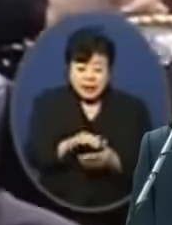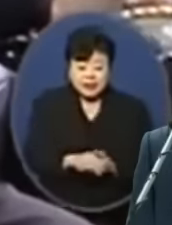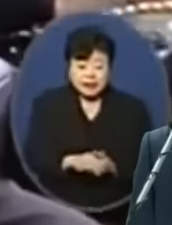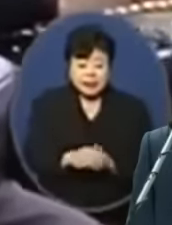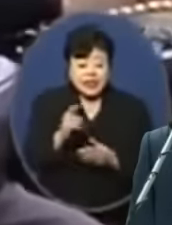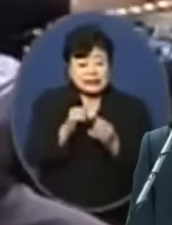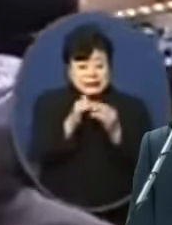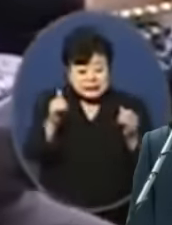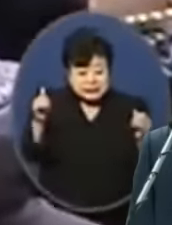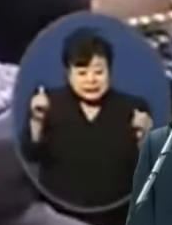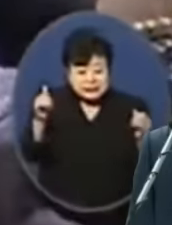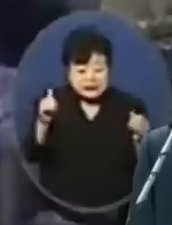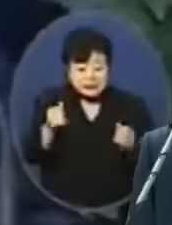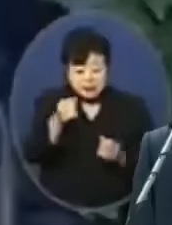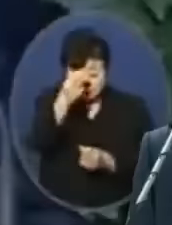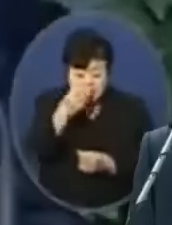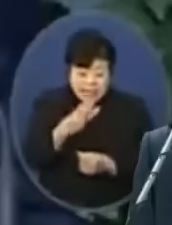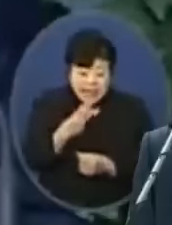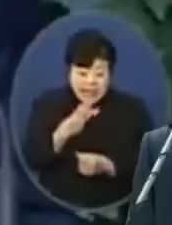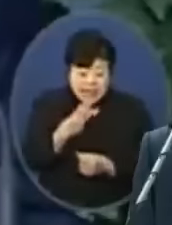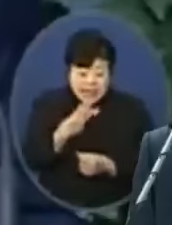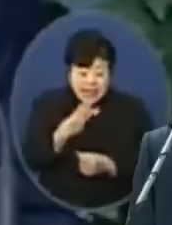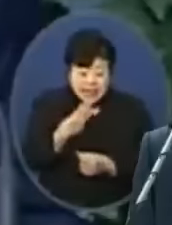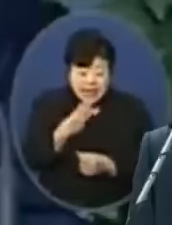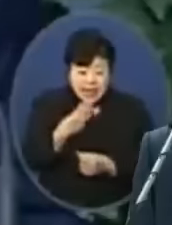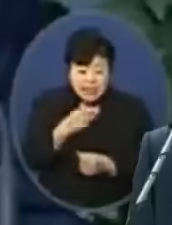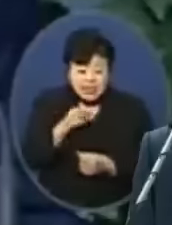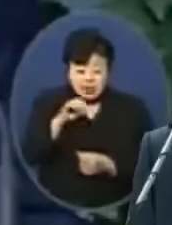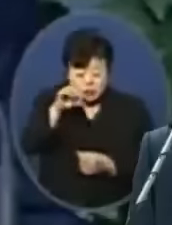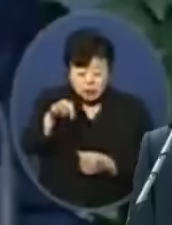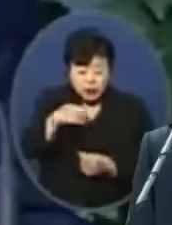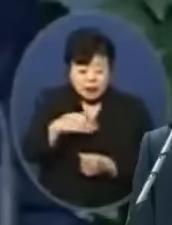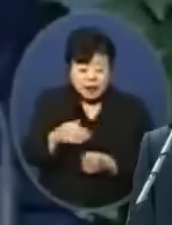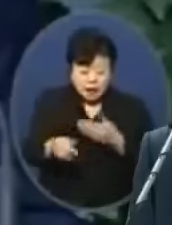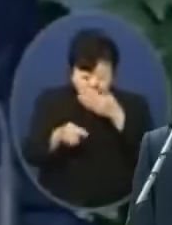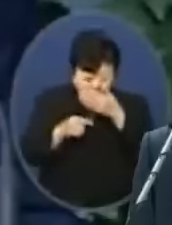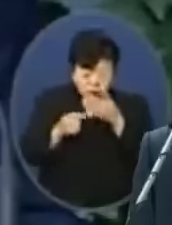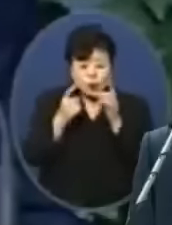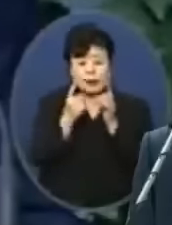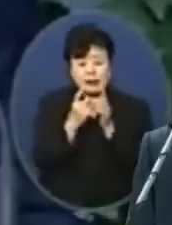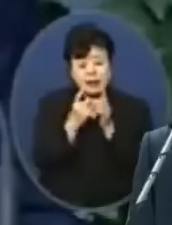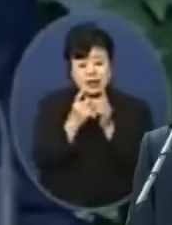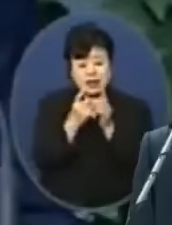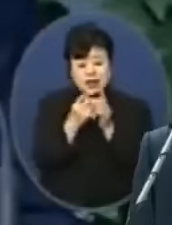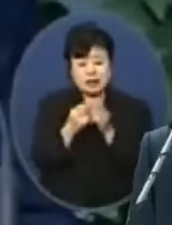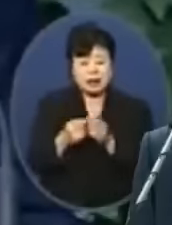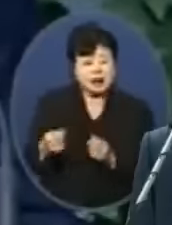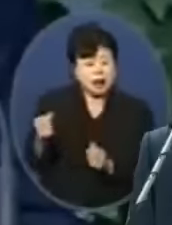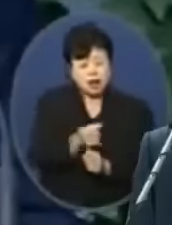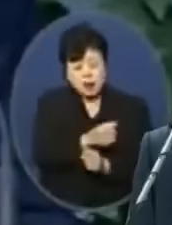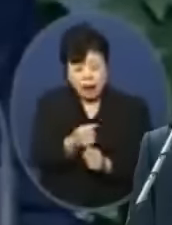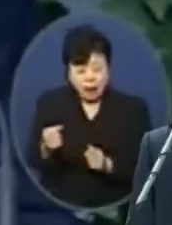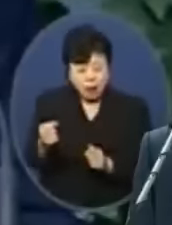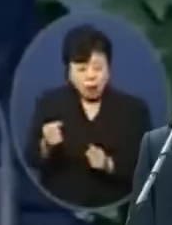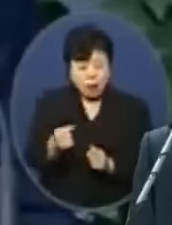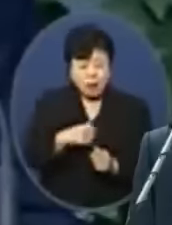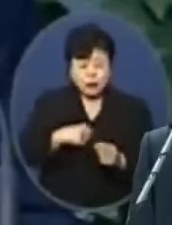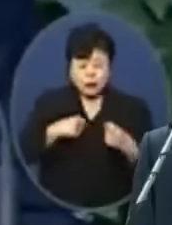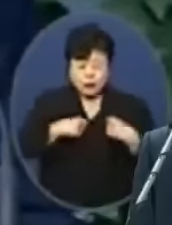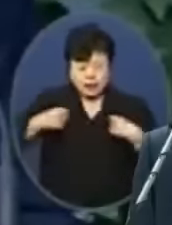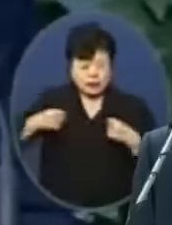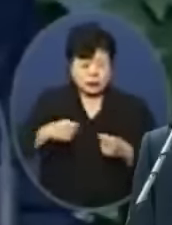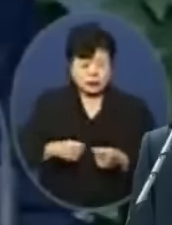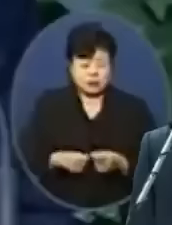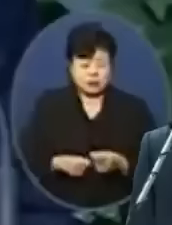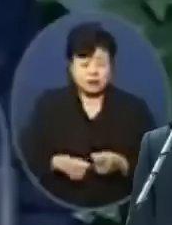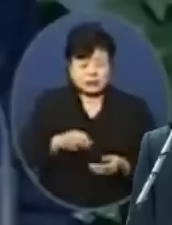한 사람이 예루살렘에서 여리고로 내려가다가 강도를 만나서 얻어맞고 옷도 뺏기고